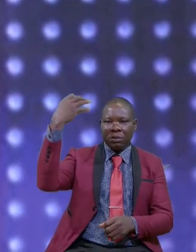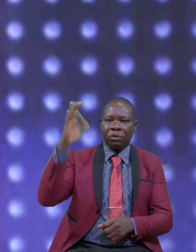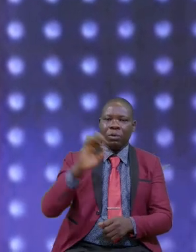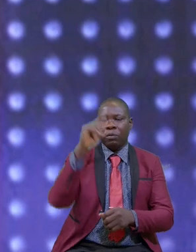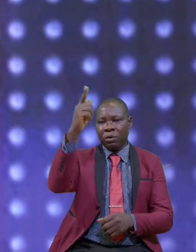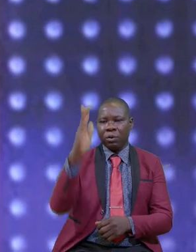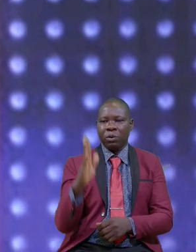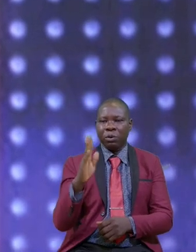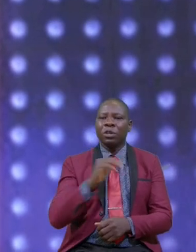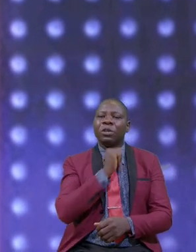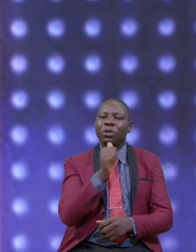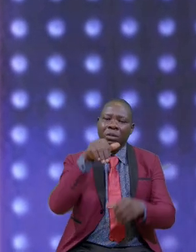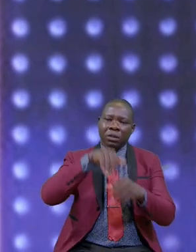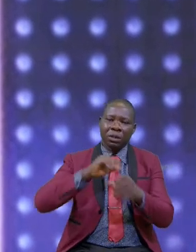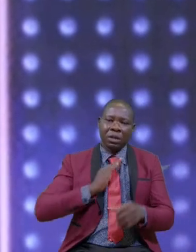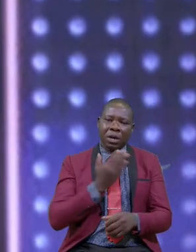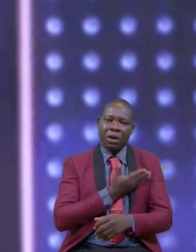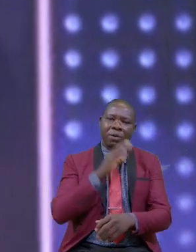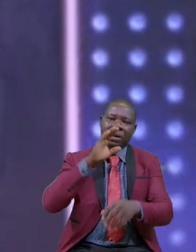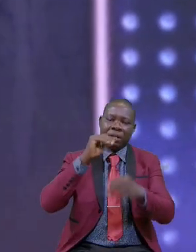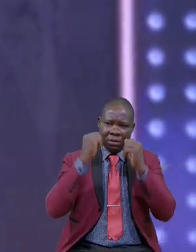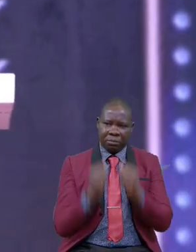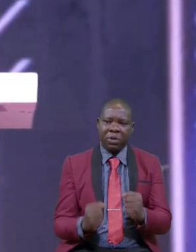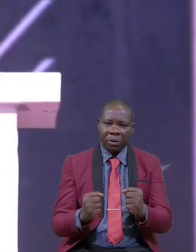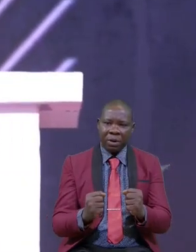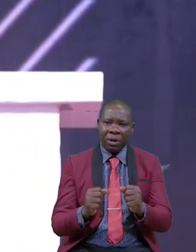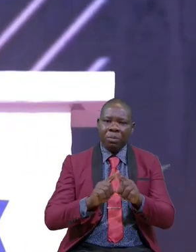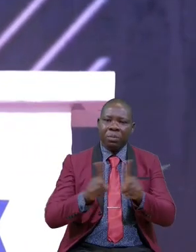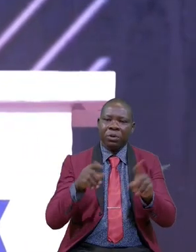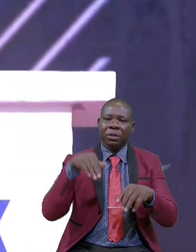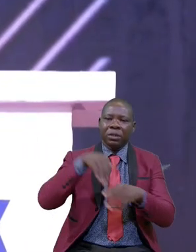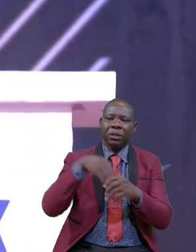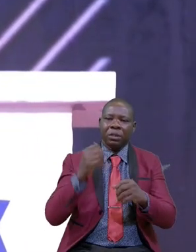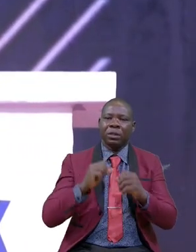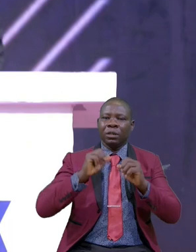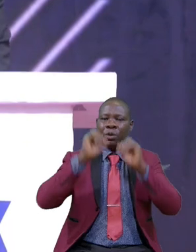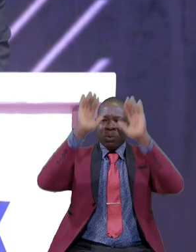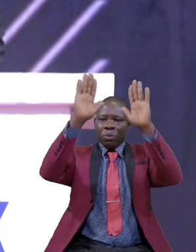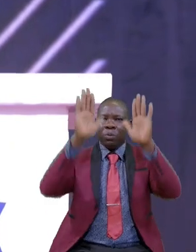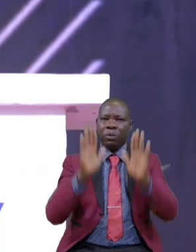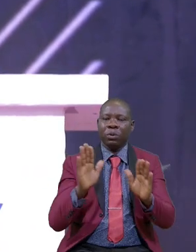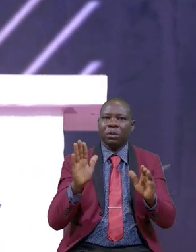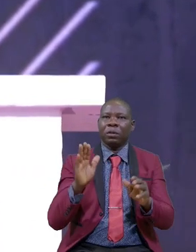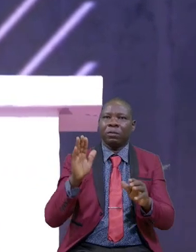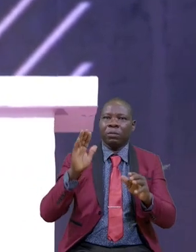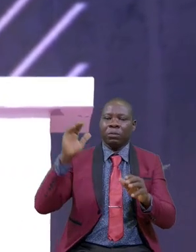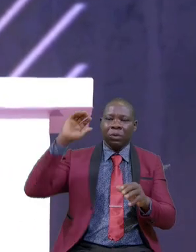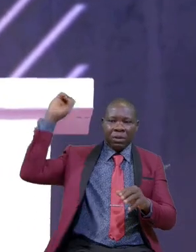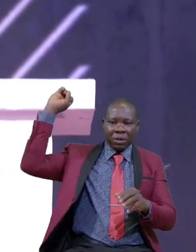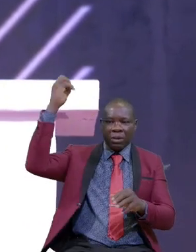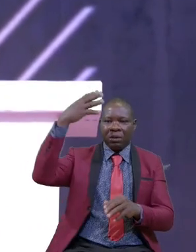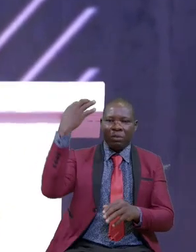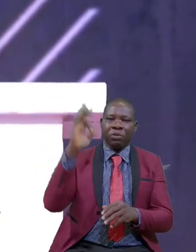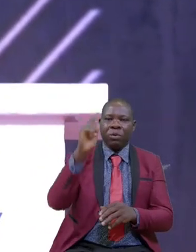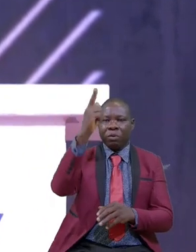notre puissance, c'est la grâce merveilleuse de Dieu. C'est pourquoi nous parlons de la message, la